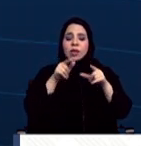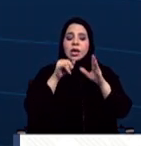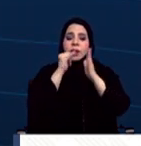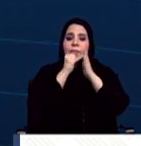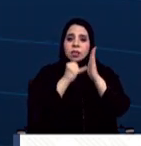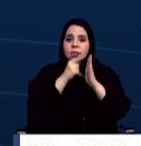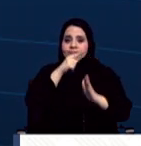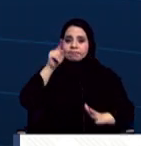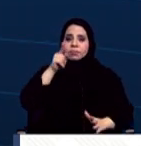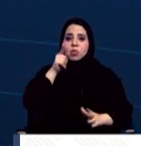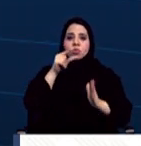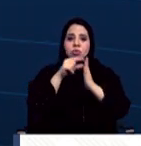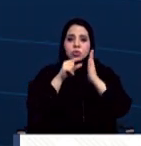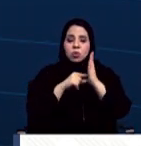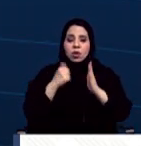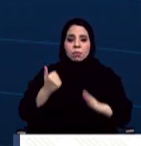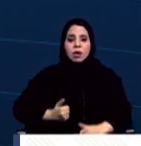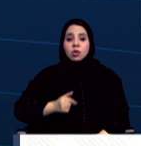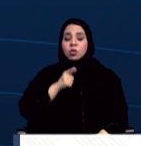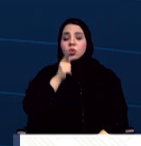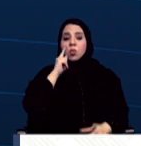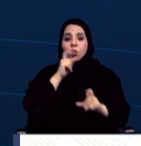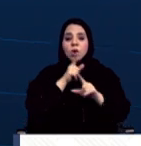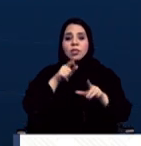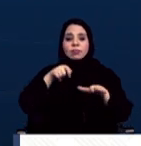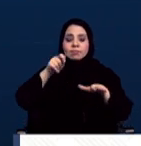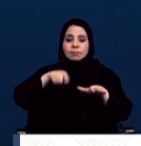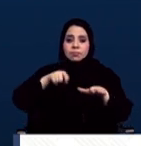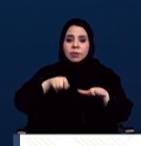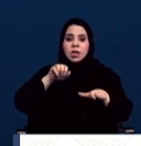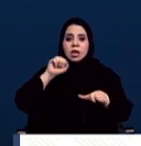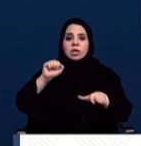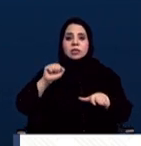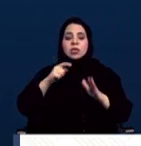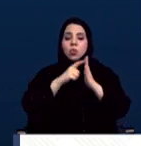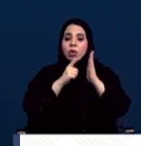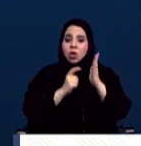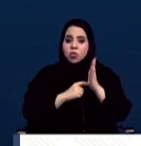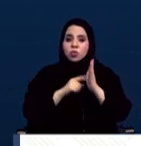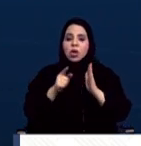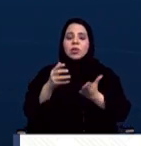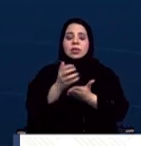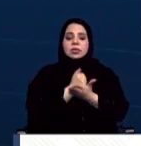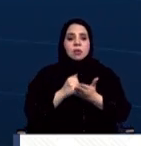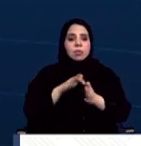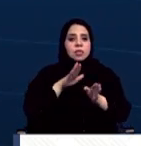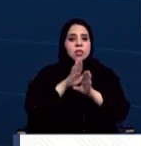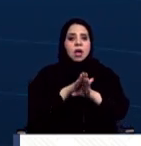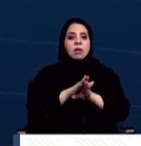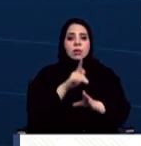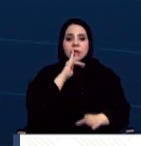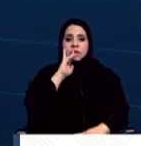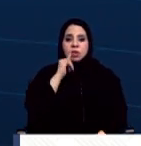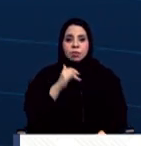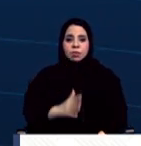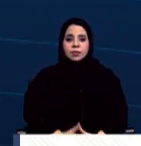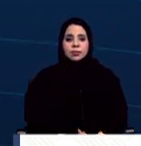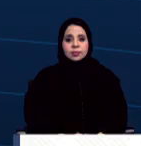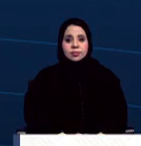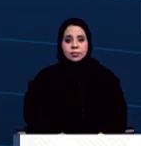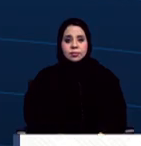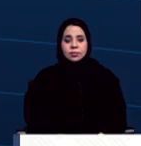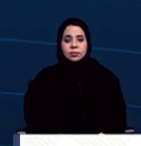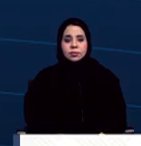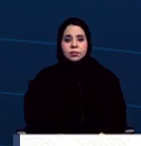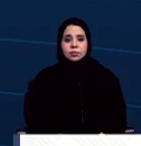العمل الوطني ودستور مملكه البحرين مشيرين الى ان السلطه التشريعيه تدعم الاستثمار في الطاقات والكوادر